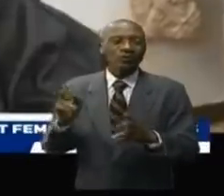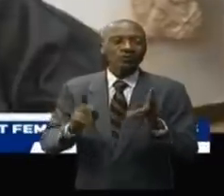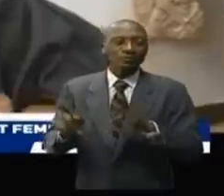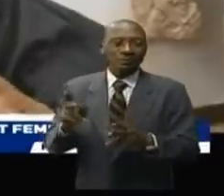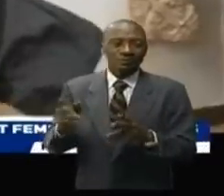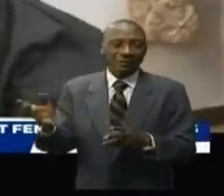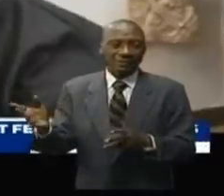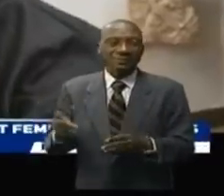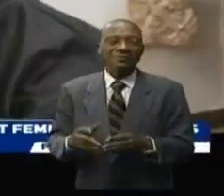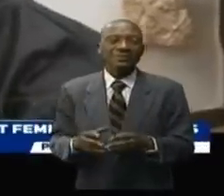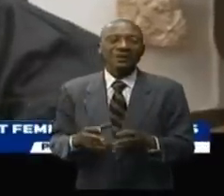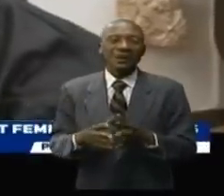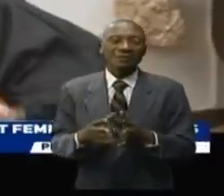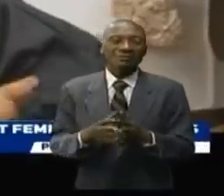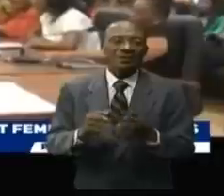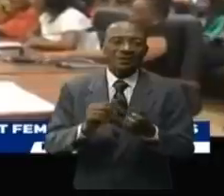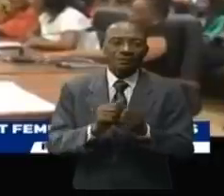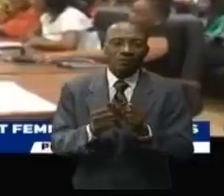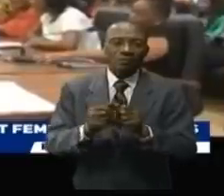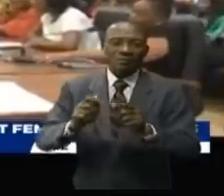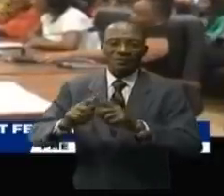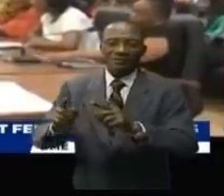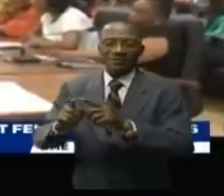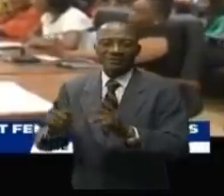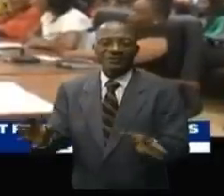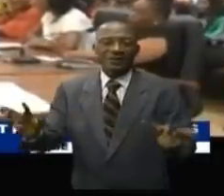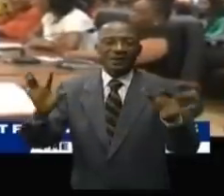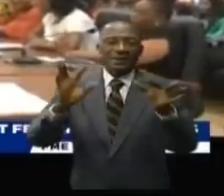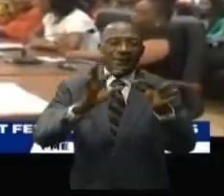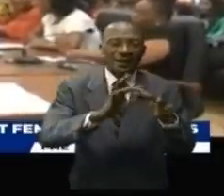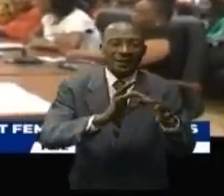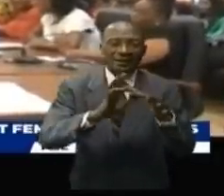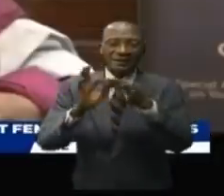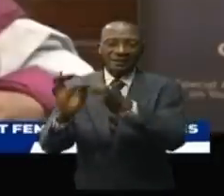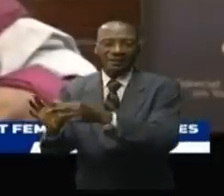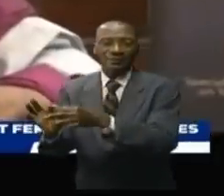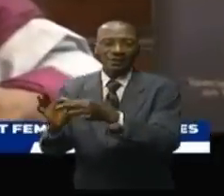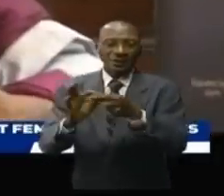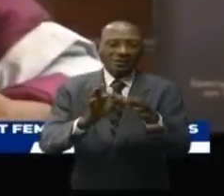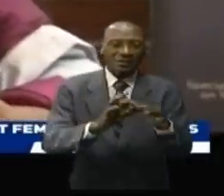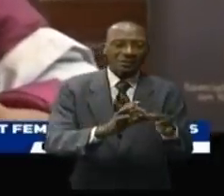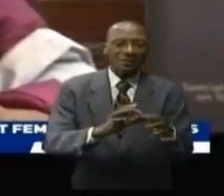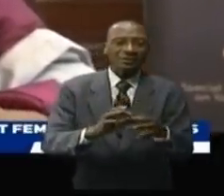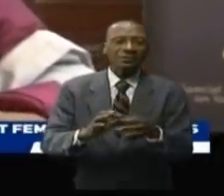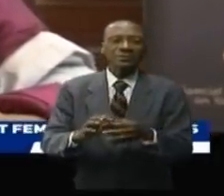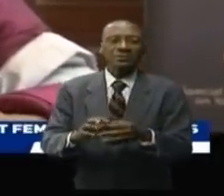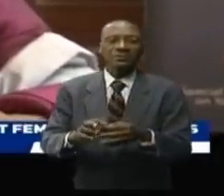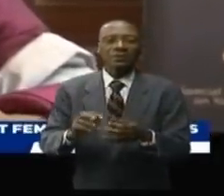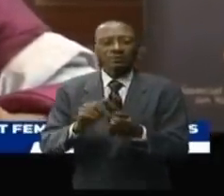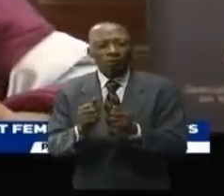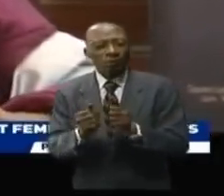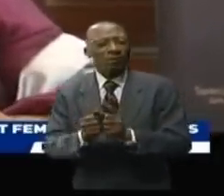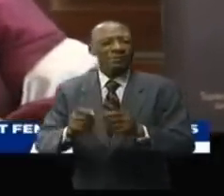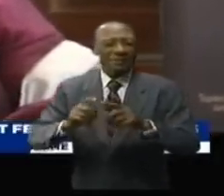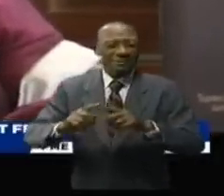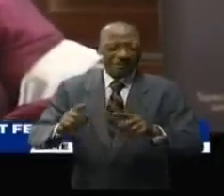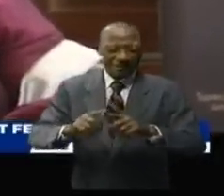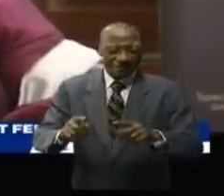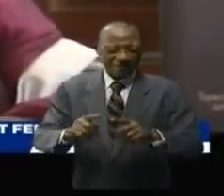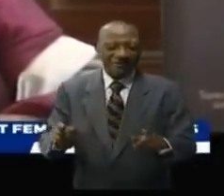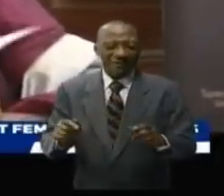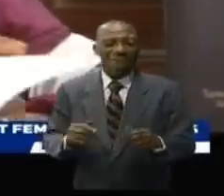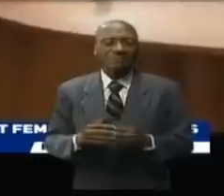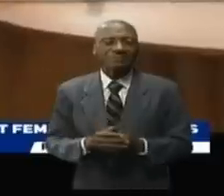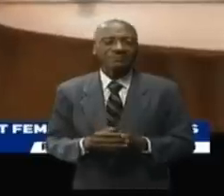différents secteurs. Entrepreneuriat, modélisme, médecine, politique, architecture, coaching professionnel, pour ne citer que cela.